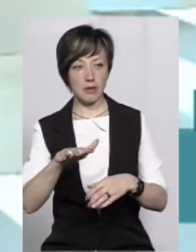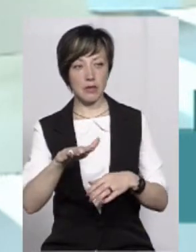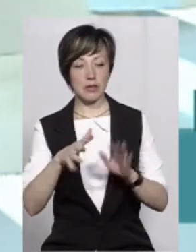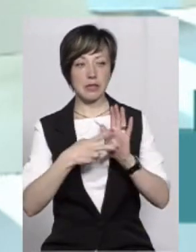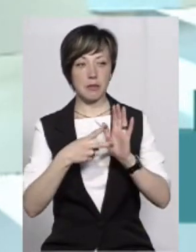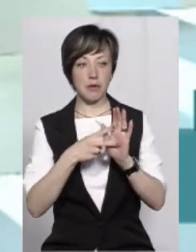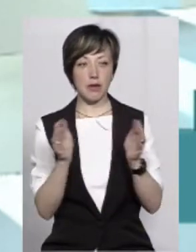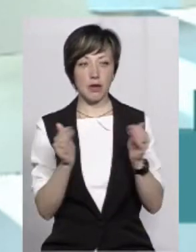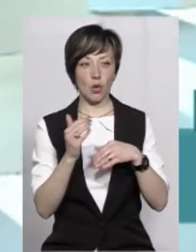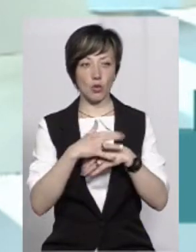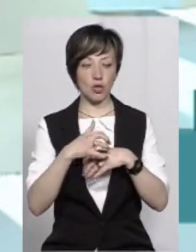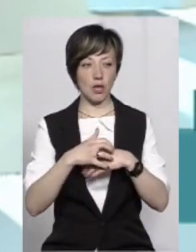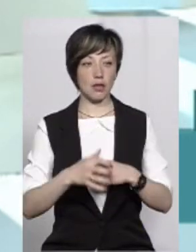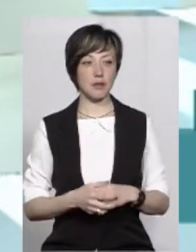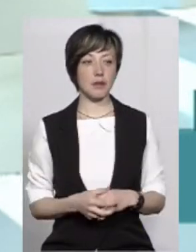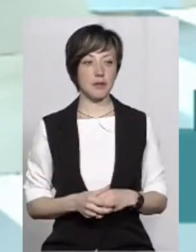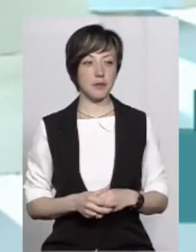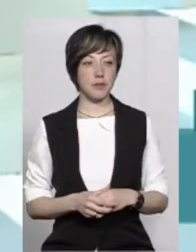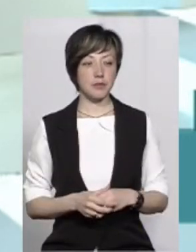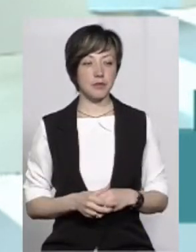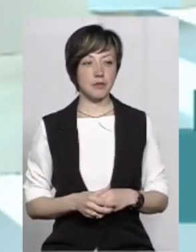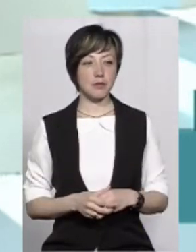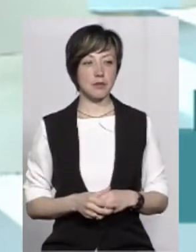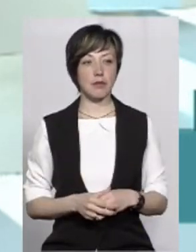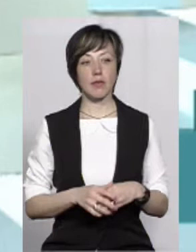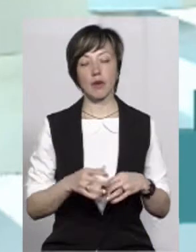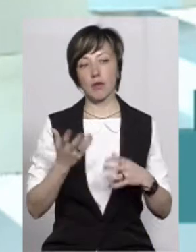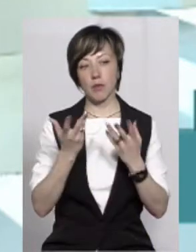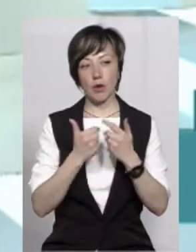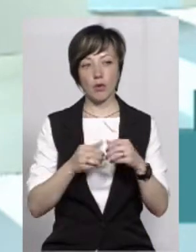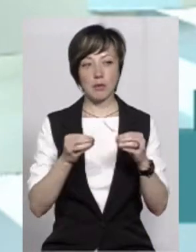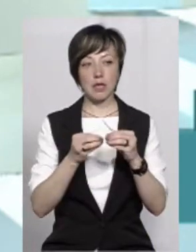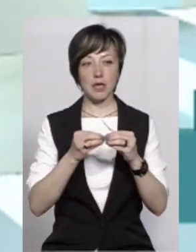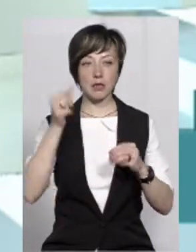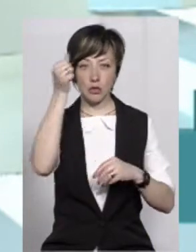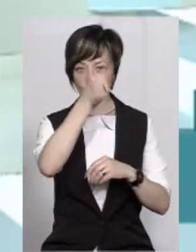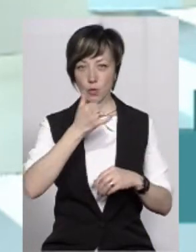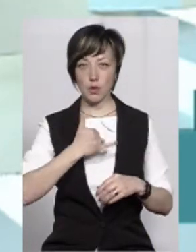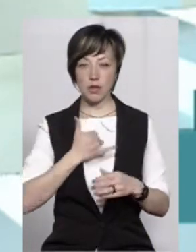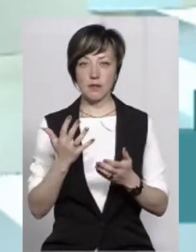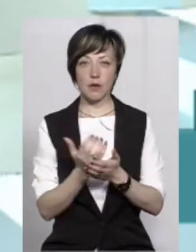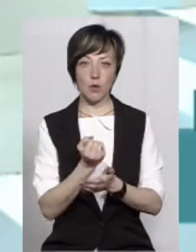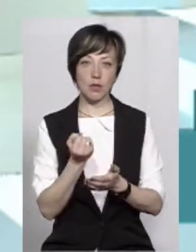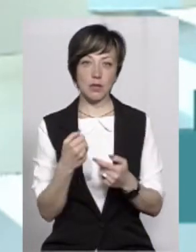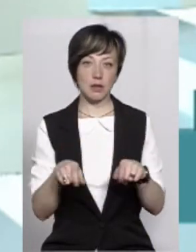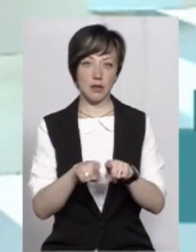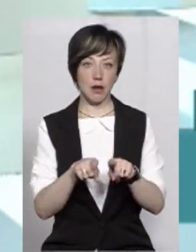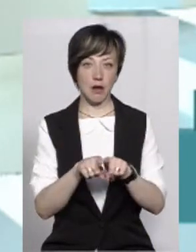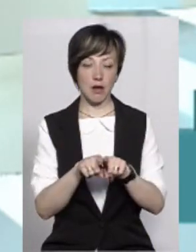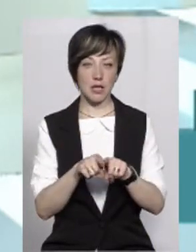3 до 5-7 кошенят. Це, ну, порахуємо за 10 років, от у нас виходить кругла